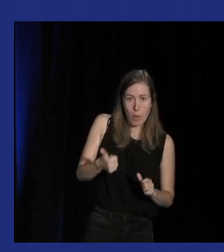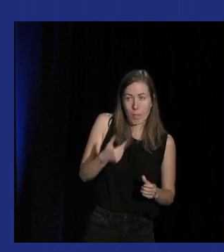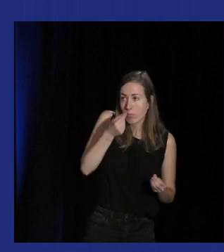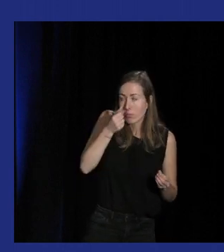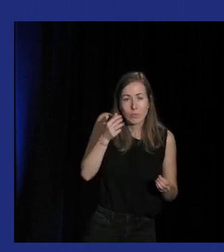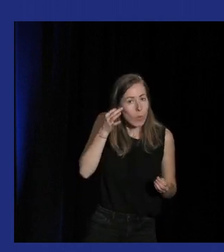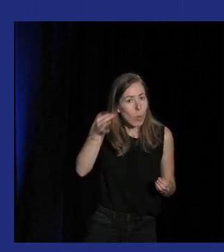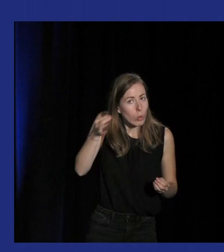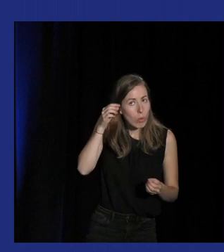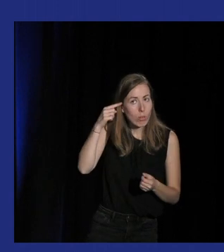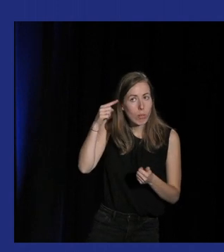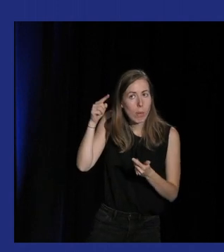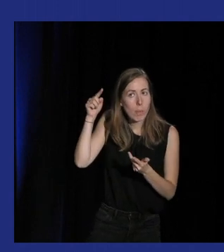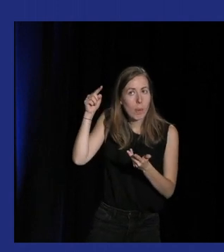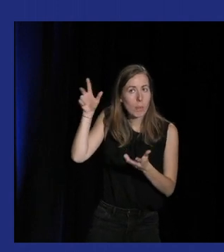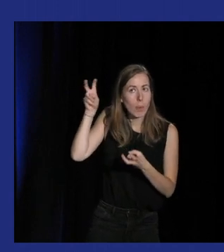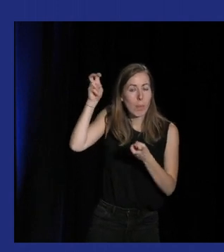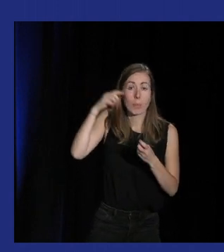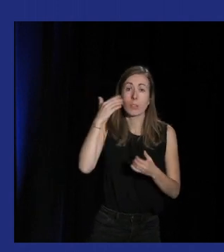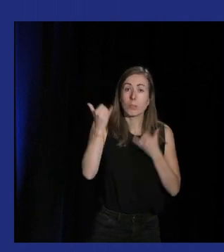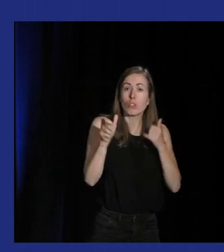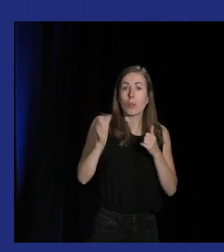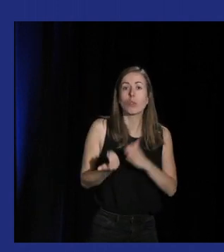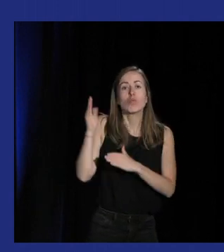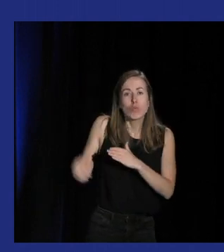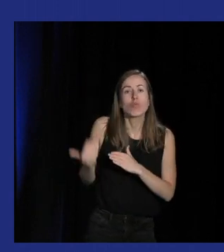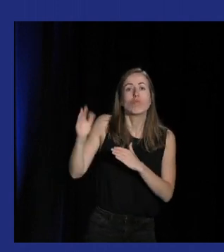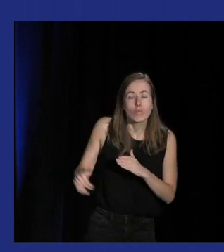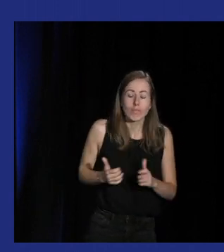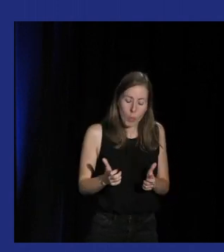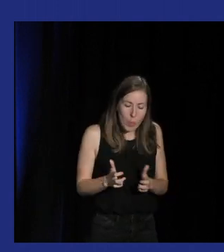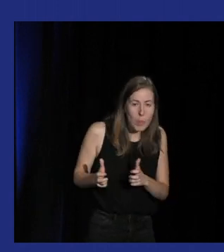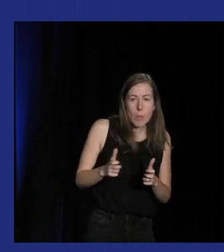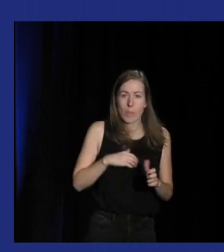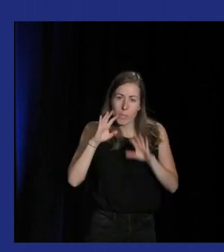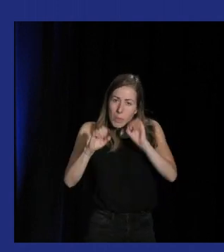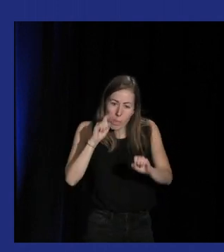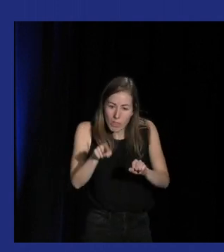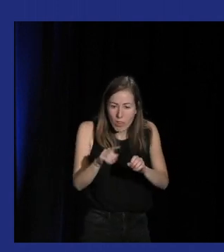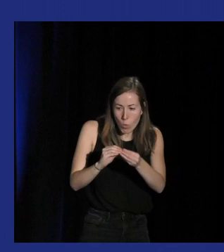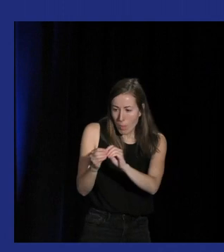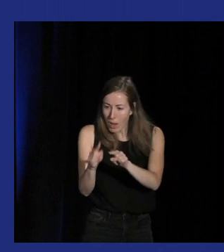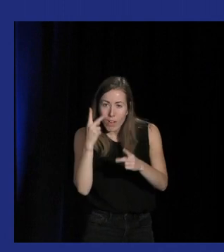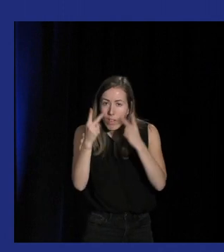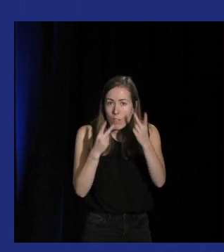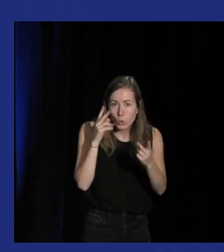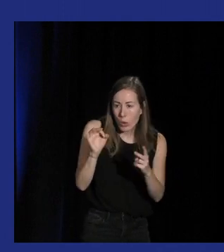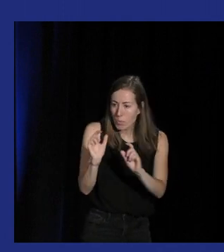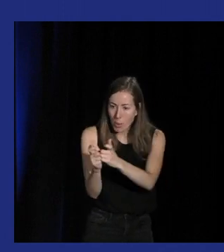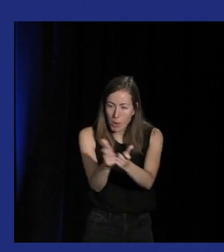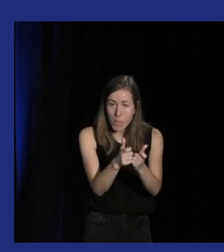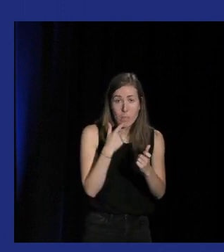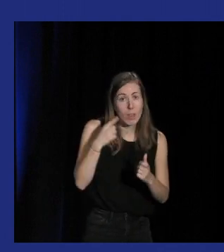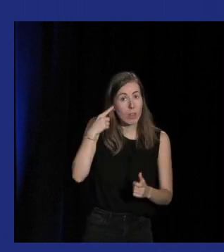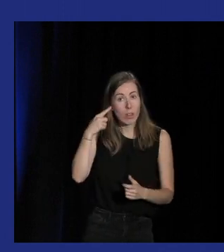des quelqu'un qui joue au jeu toute la journée il va voir les bugs de gameplay les biographiques mais il va pas entendre un bug audio c'est d'avoir des gens un peu